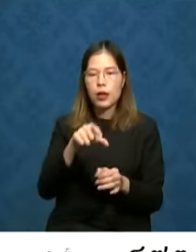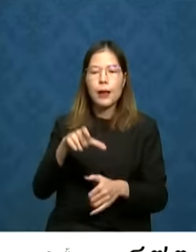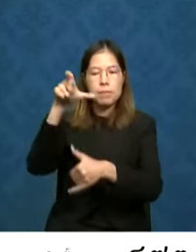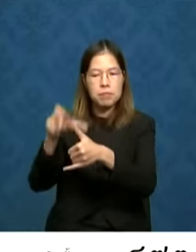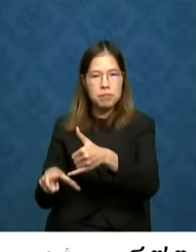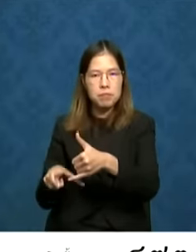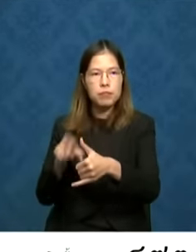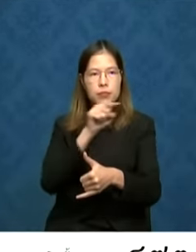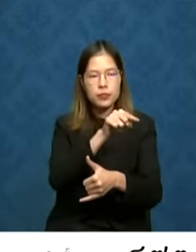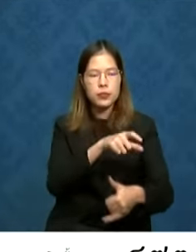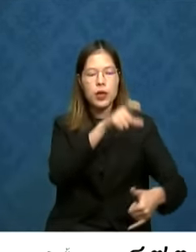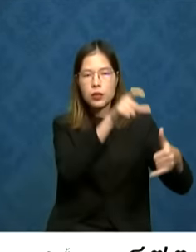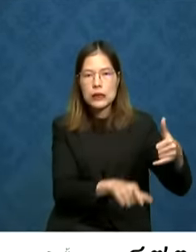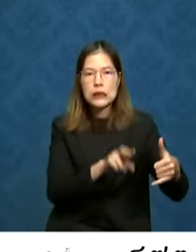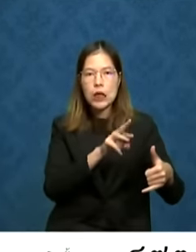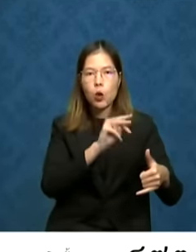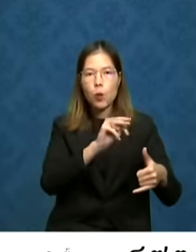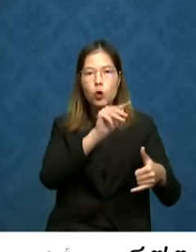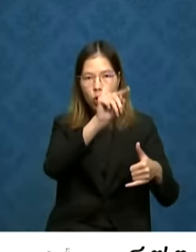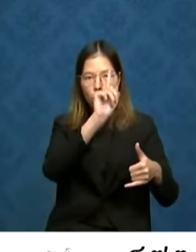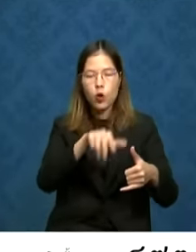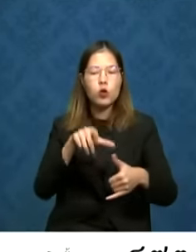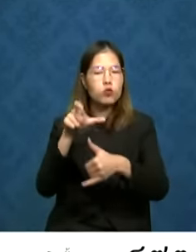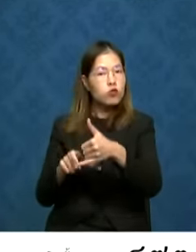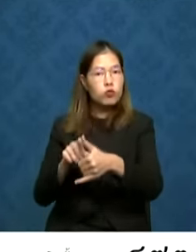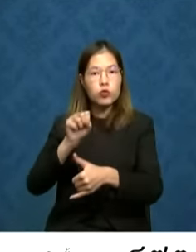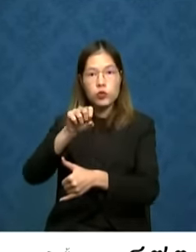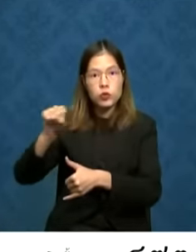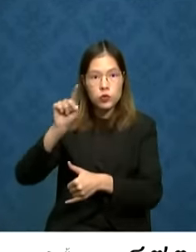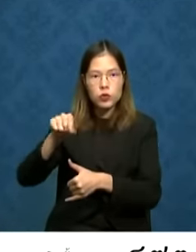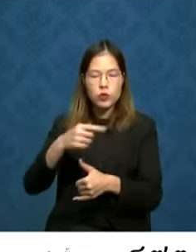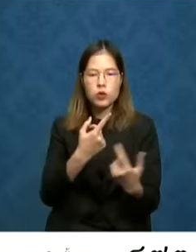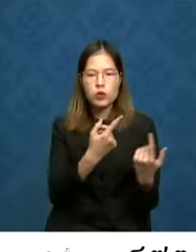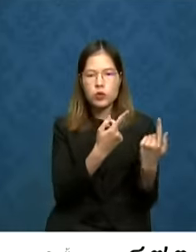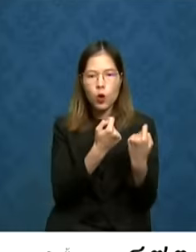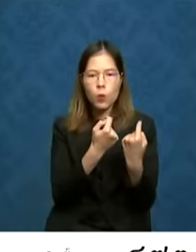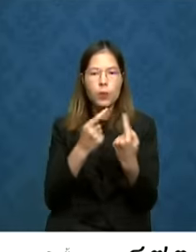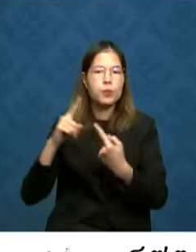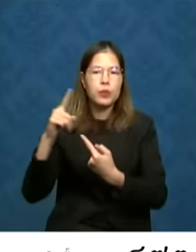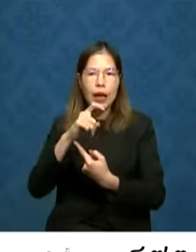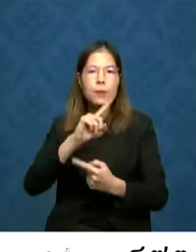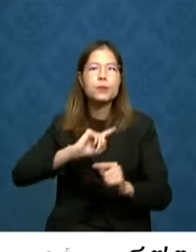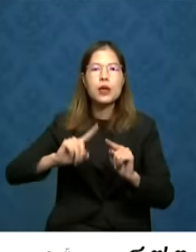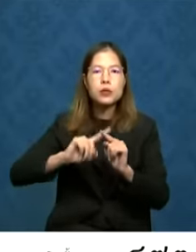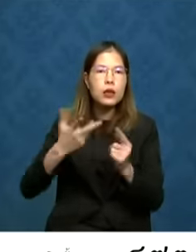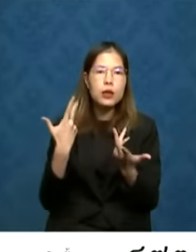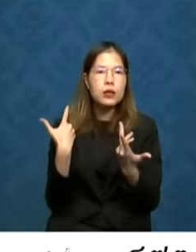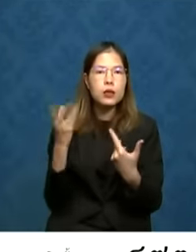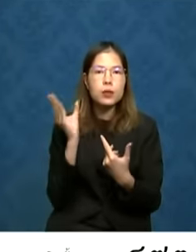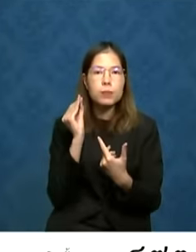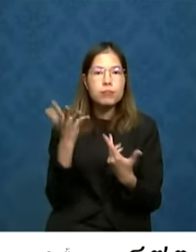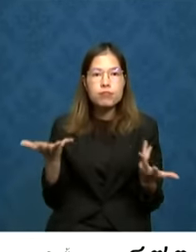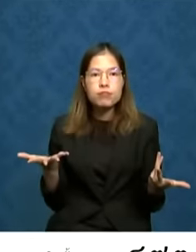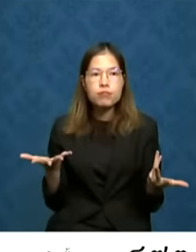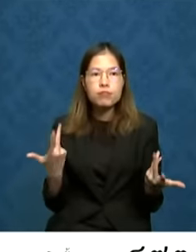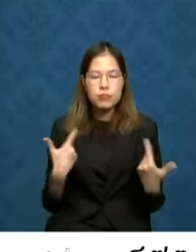หรอพรตกรรมของท่านบิตีคำถามของท่านบ หอคำตอบของท่บินตีน่าเชื่อถืออากันผมู้แช่่ได้ล่